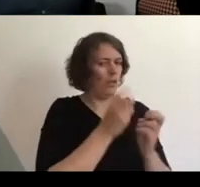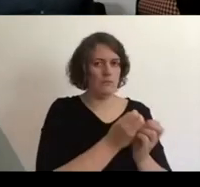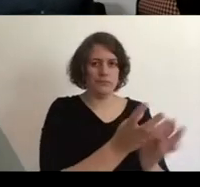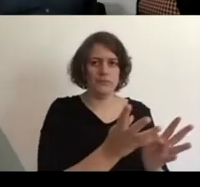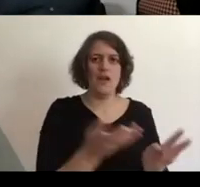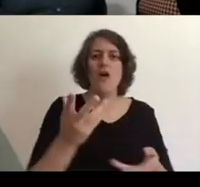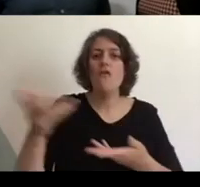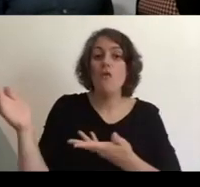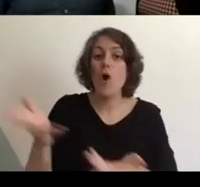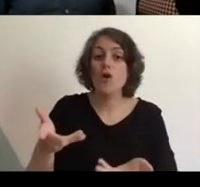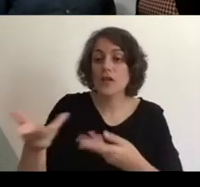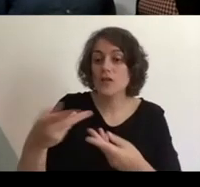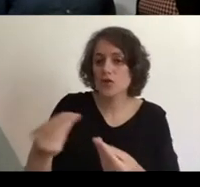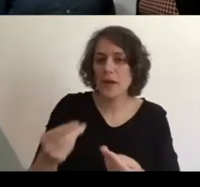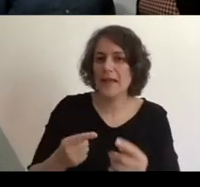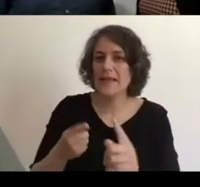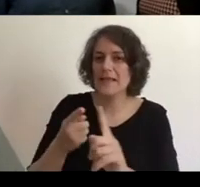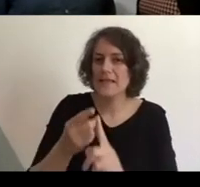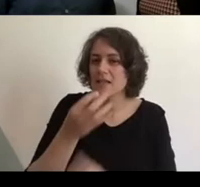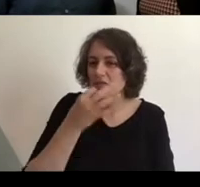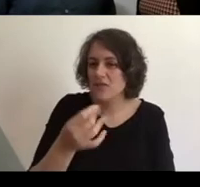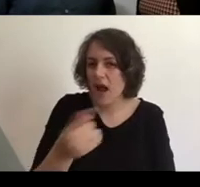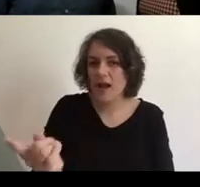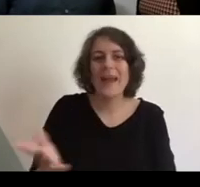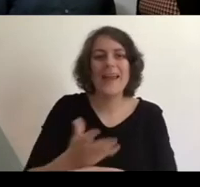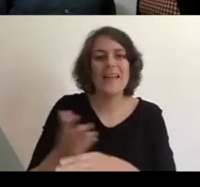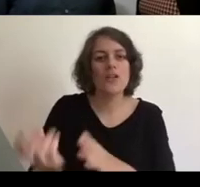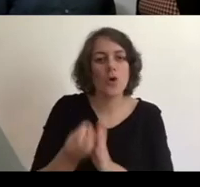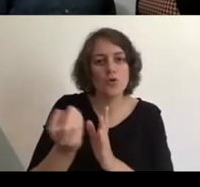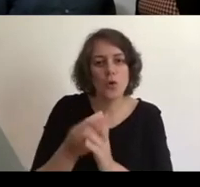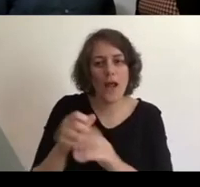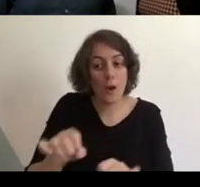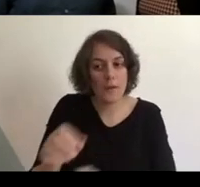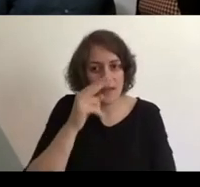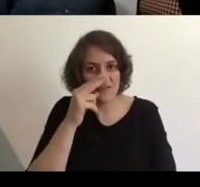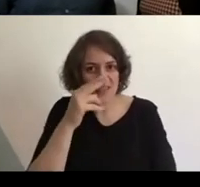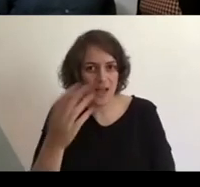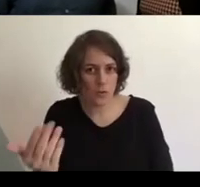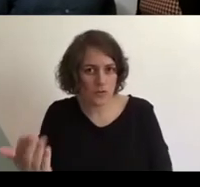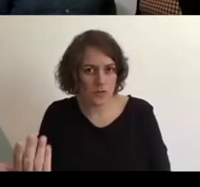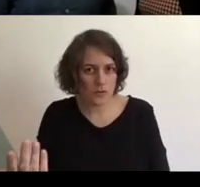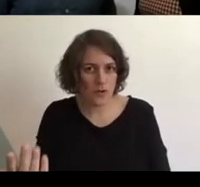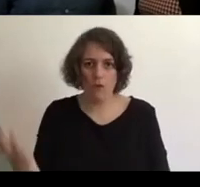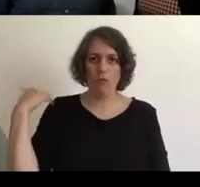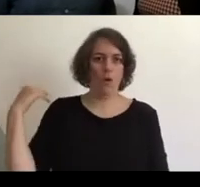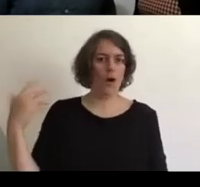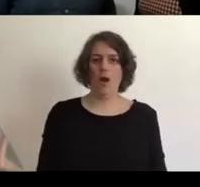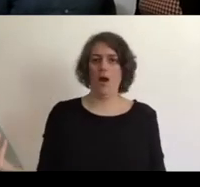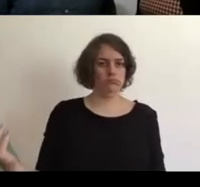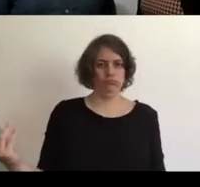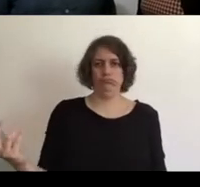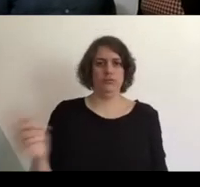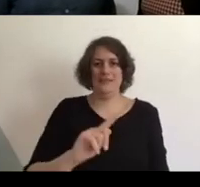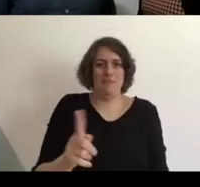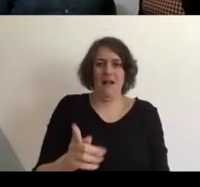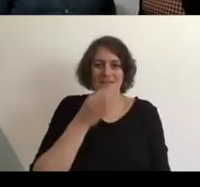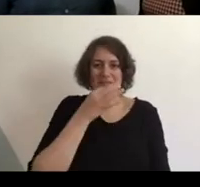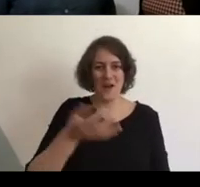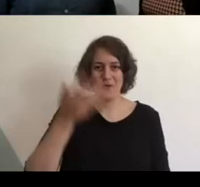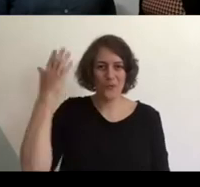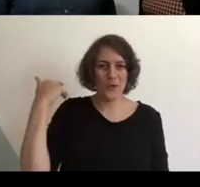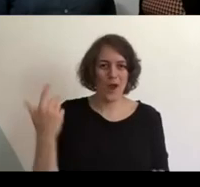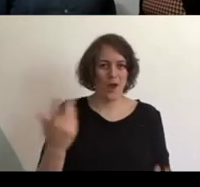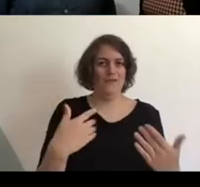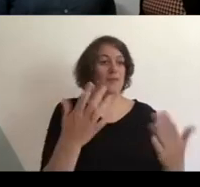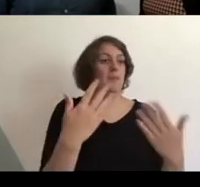Vorstellungsgesprächen frage ich gezielt nach interkulturellen Kompetenzen. Das habe ich vorher weder in den Bewerbungsschreiben mir angeguckt,